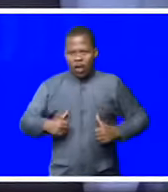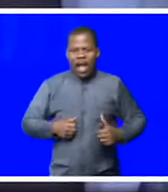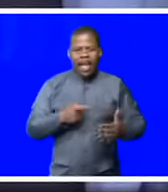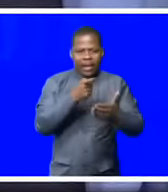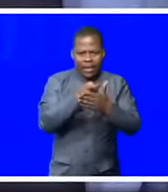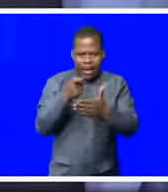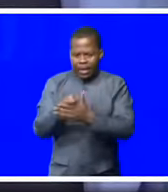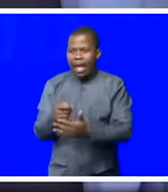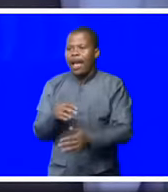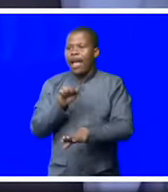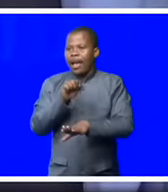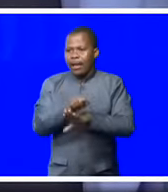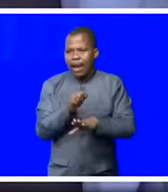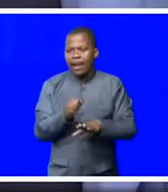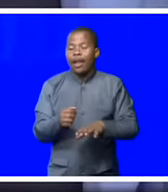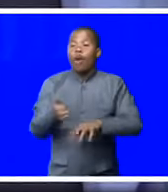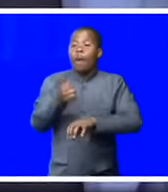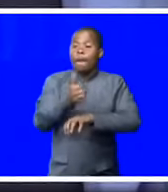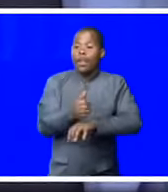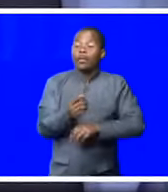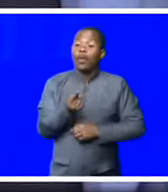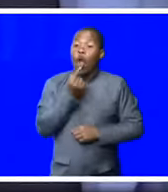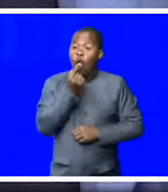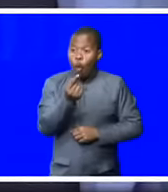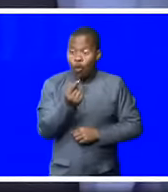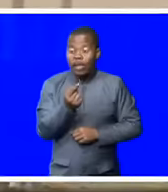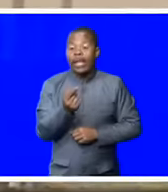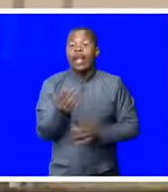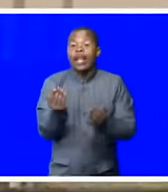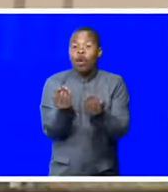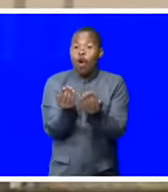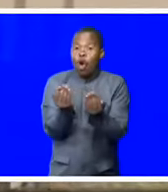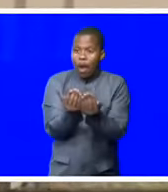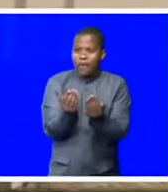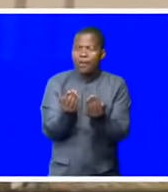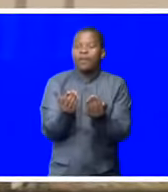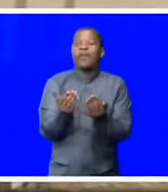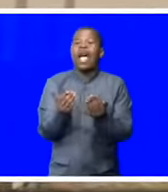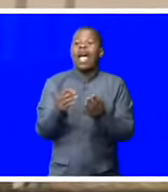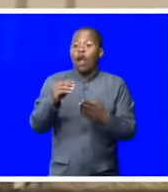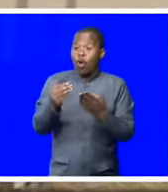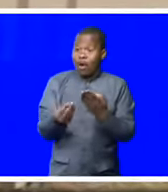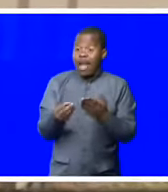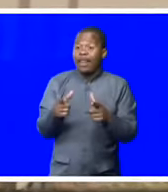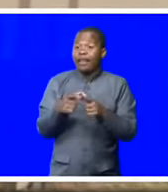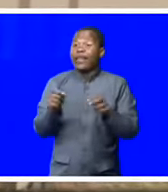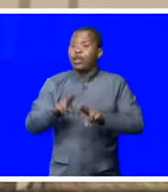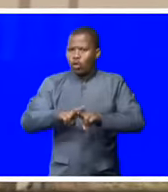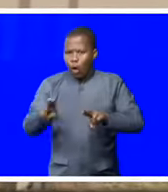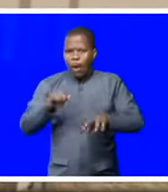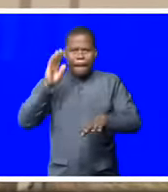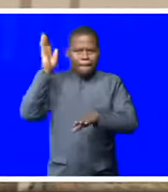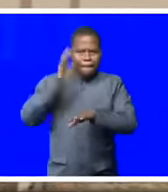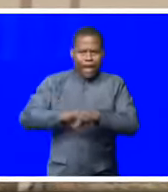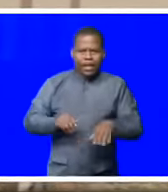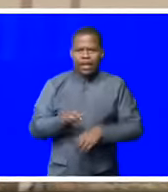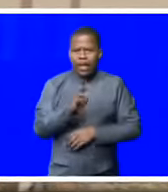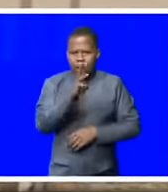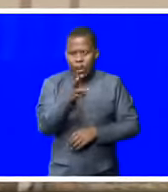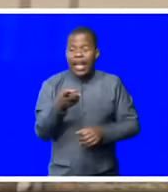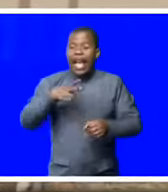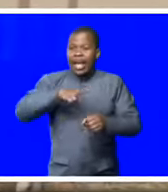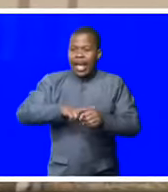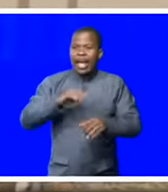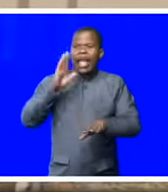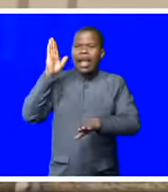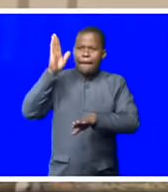lokhu setitawubhekana nemithetho yekujeziswa yalelibandla. The Competition Commission in Eswatini lolukhulu lingathatha na 10%